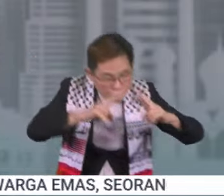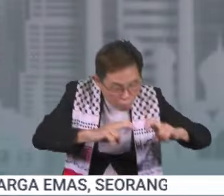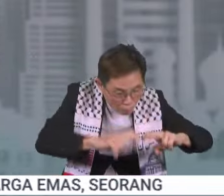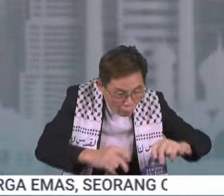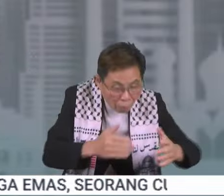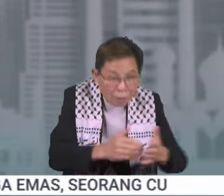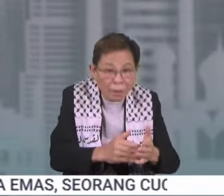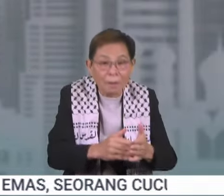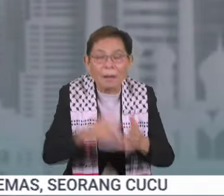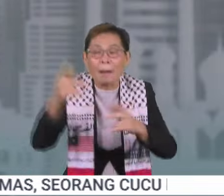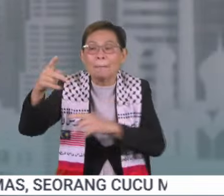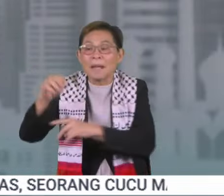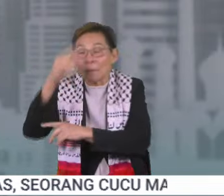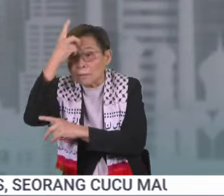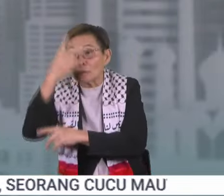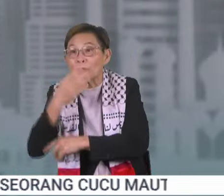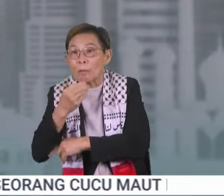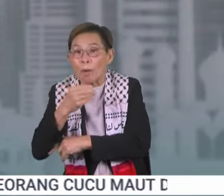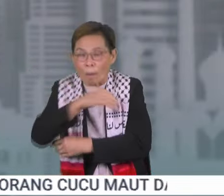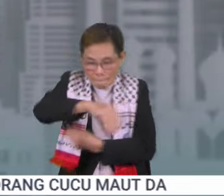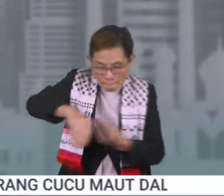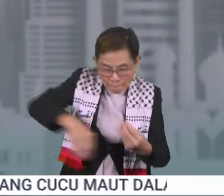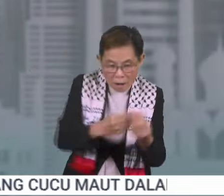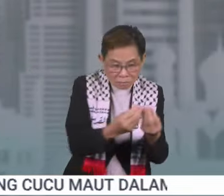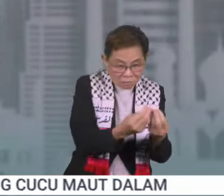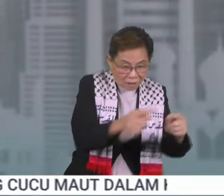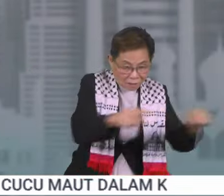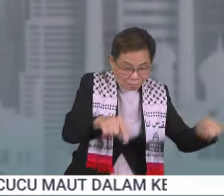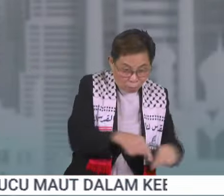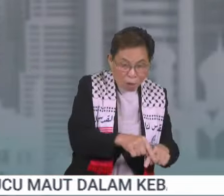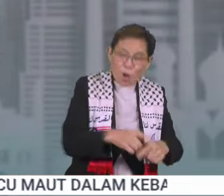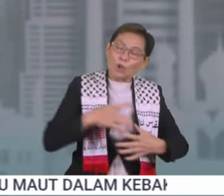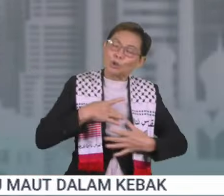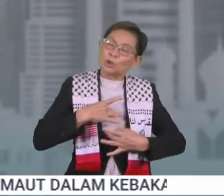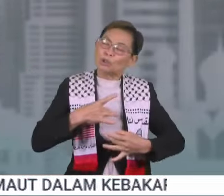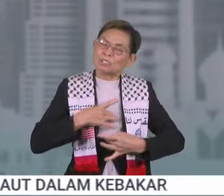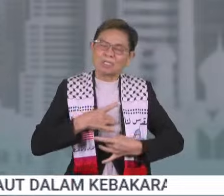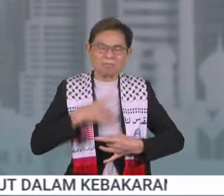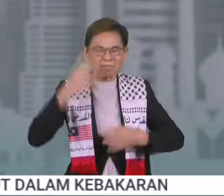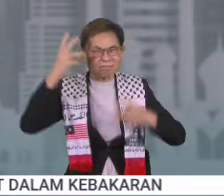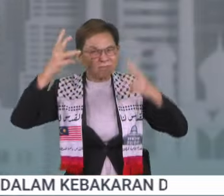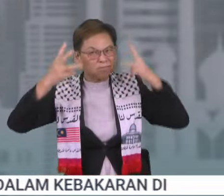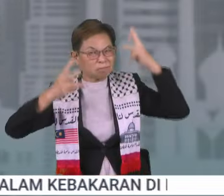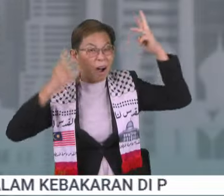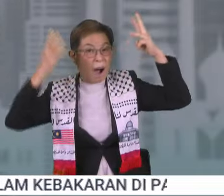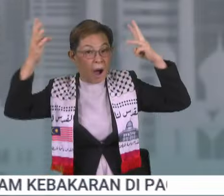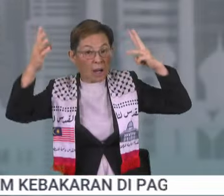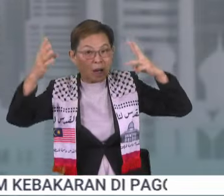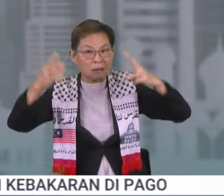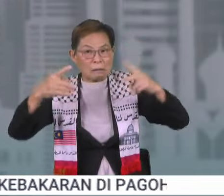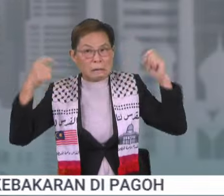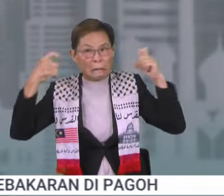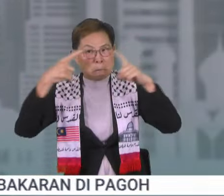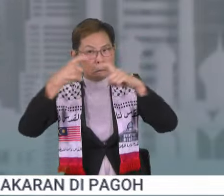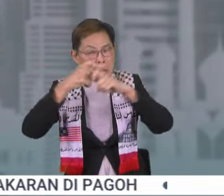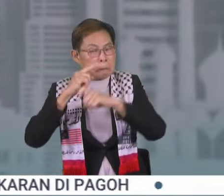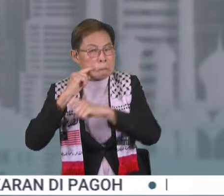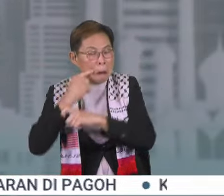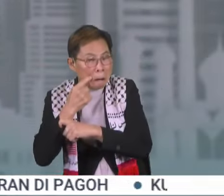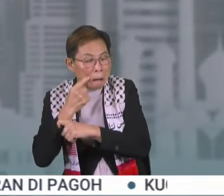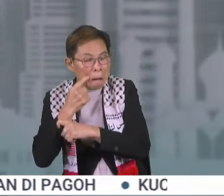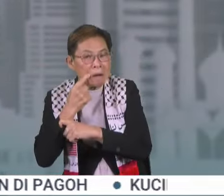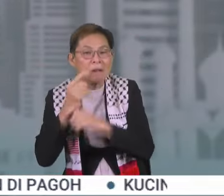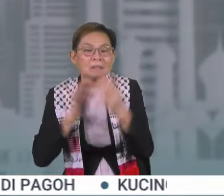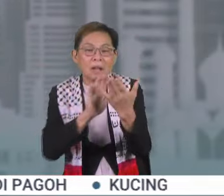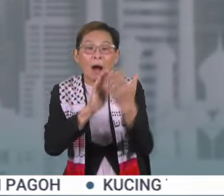semula. Menurut Perdana Menteri, pengambil alihan tanah sewenang-wenangnya itu dibimbangi akan beri implikasi serius